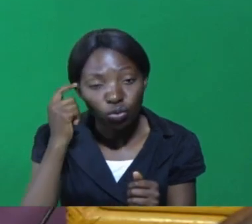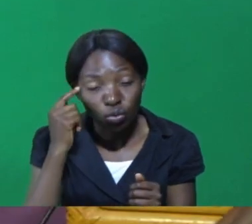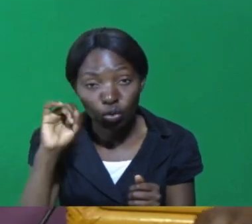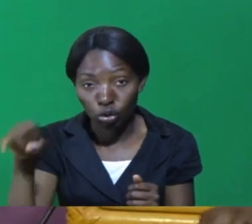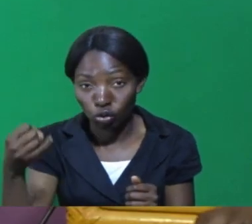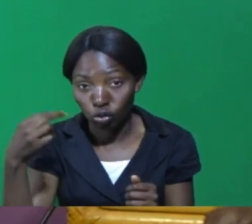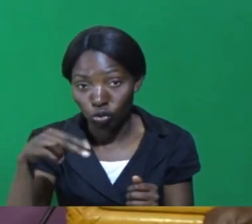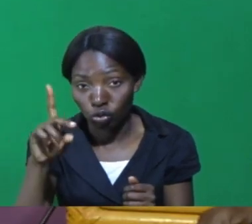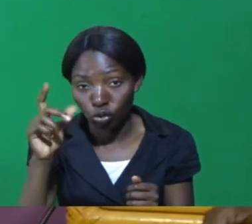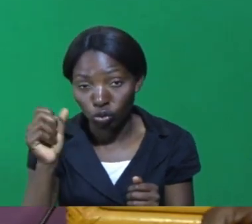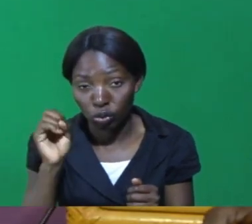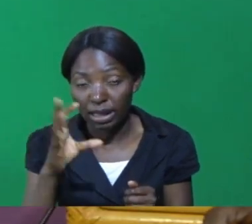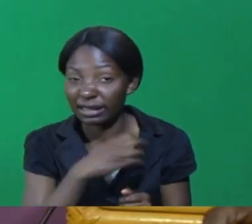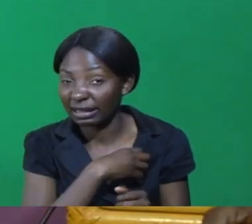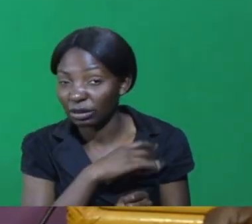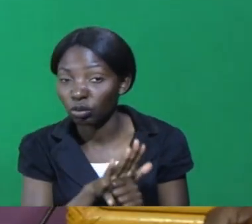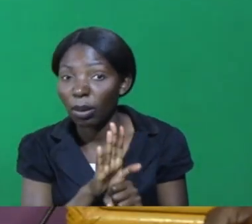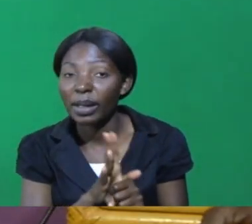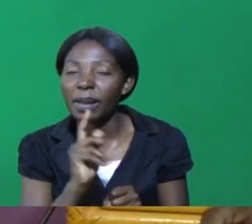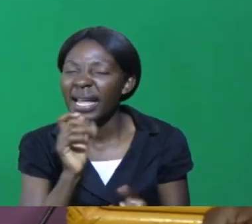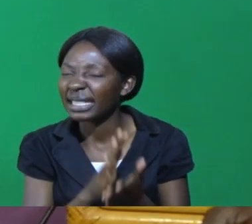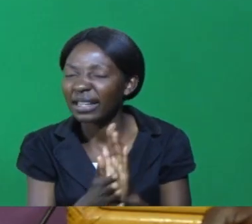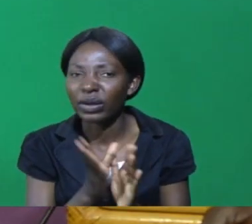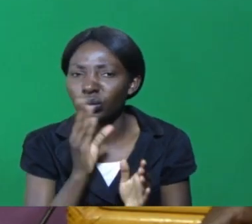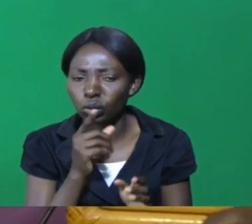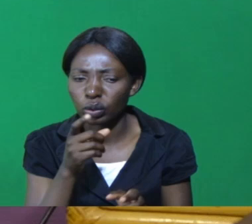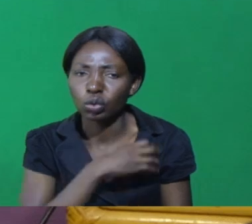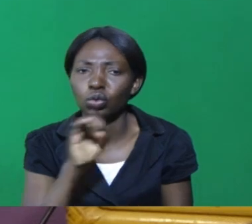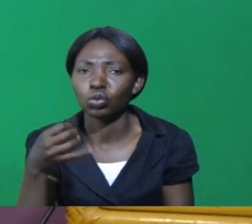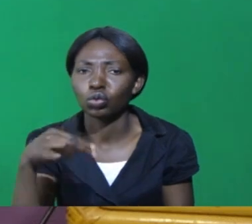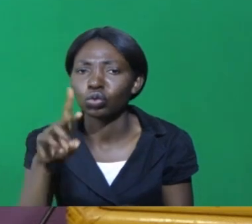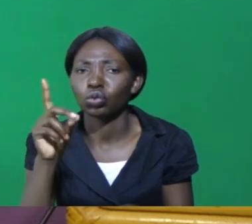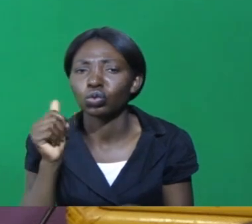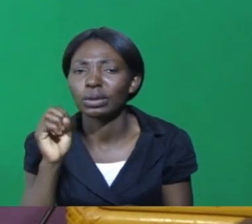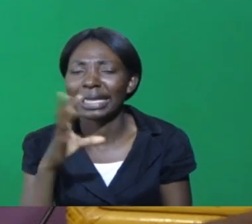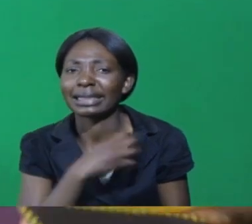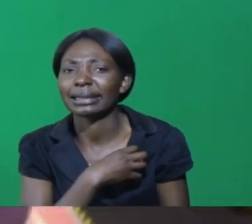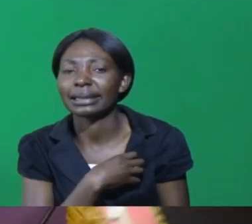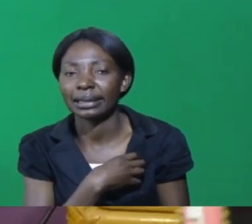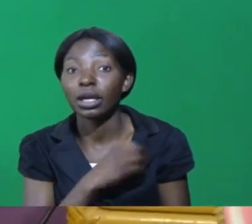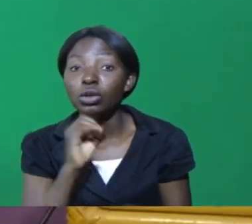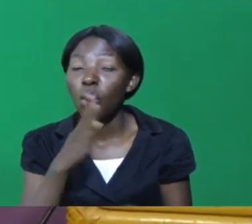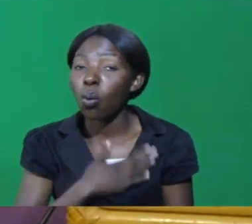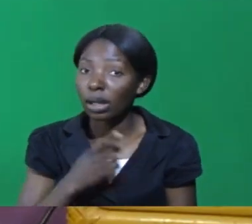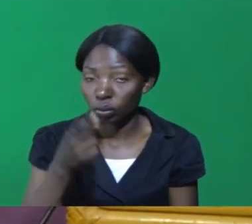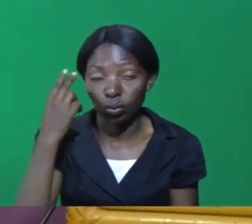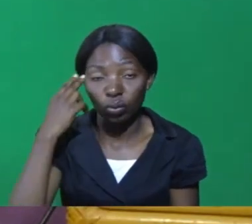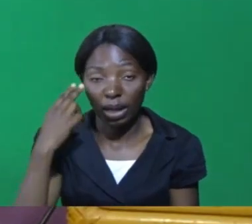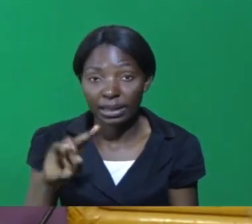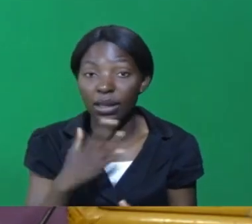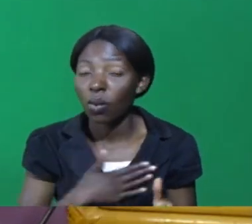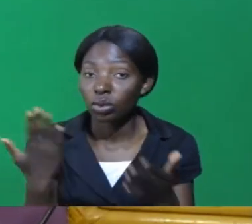aimuziva. Chinoratidza kuti aimuziva ka. Mirai timboverenga mavhesi muone. Vateereri nyatsobatai zvakanaka kwatiri kuenda